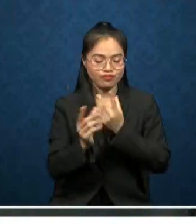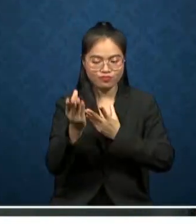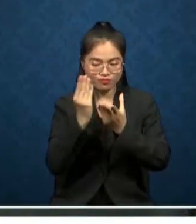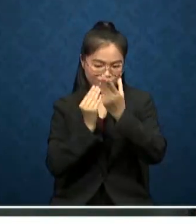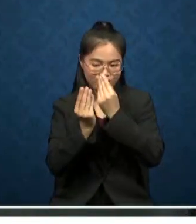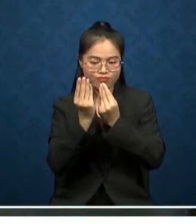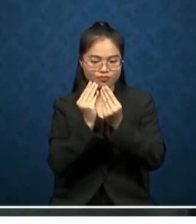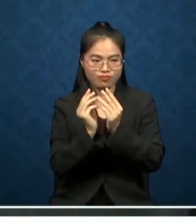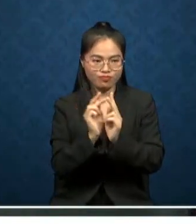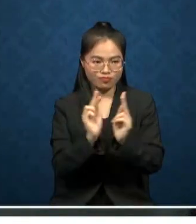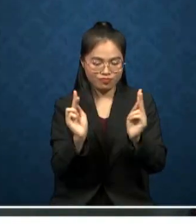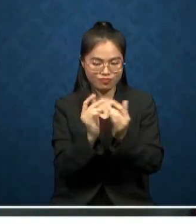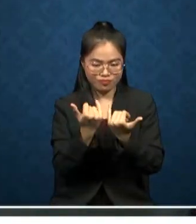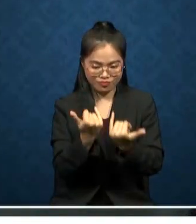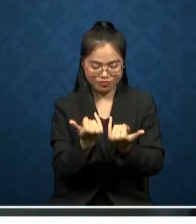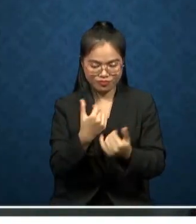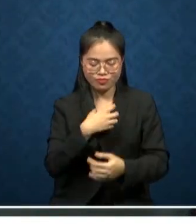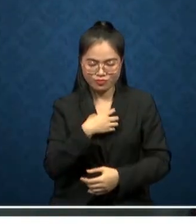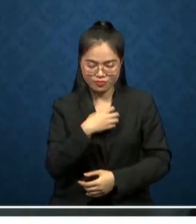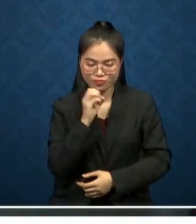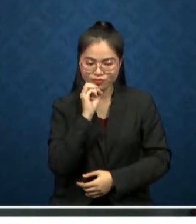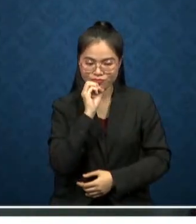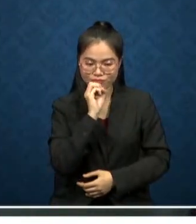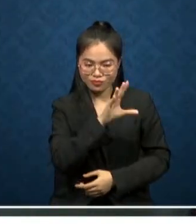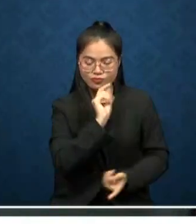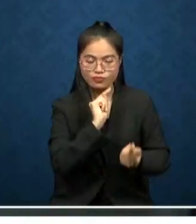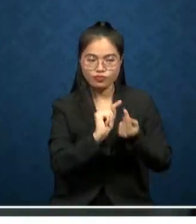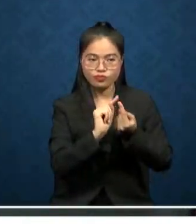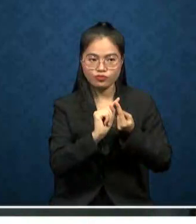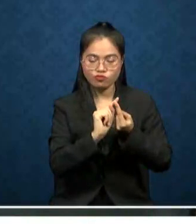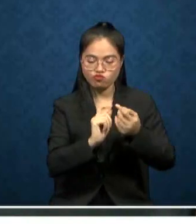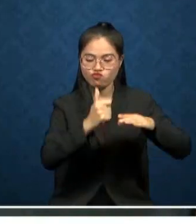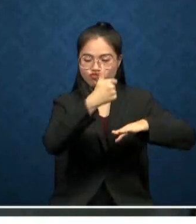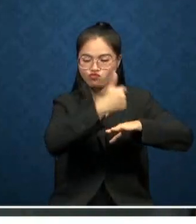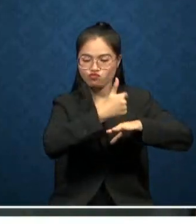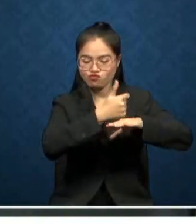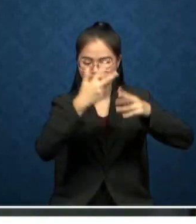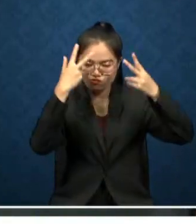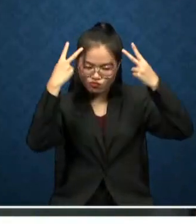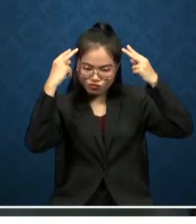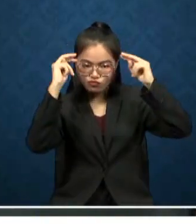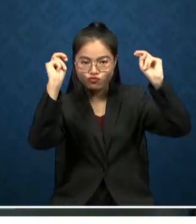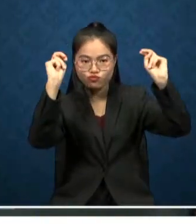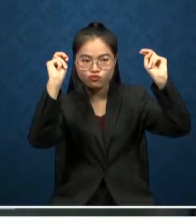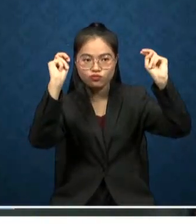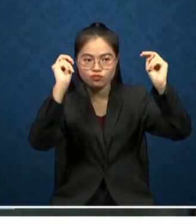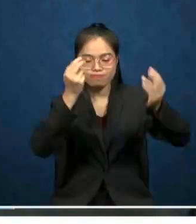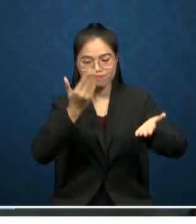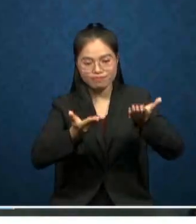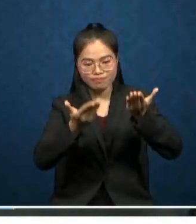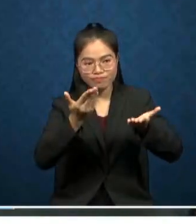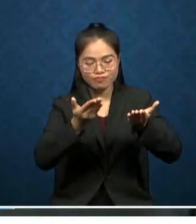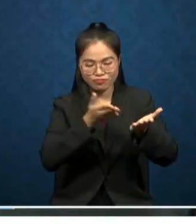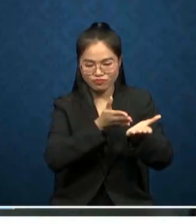ศึกษาแต่ผมต้องการที่จะส่งสัญญาณไปให้ถึงผู้มีอำนาจให้ใช้อำนาจใน